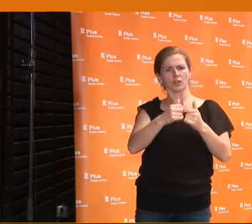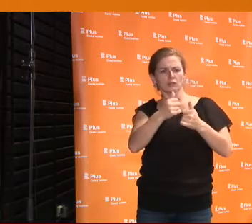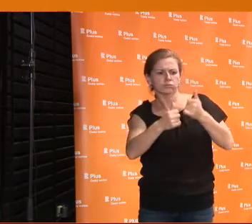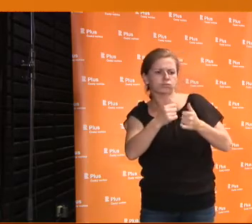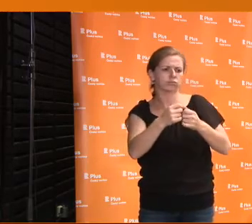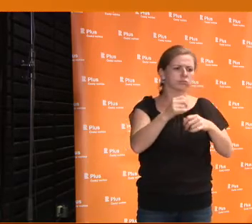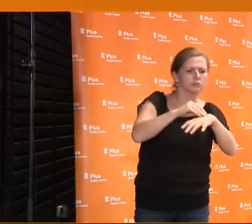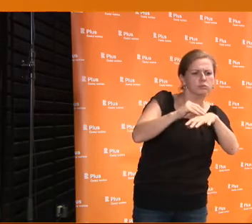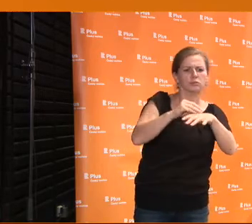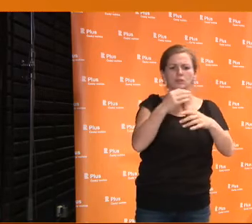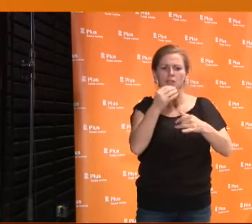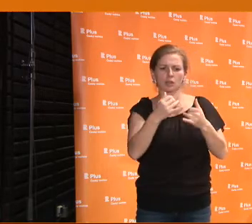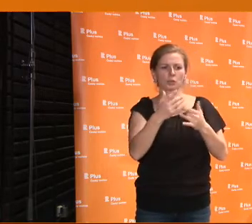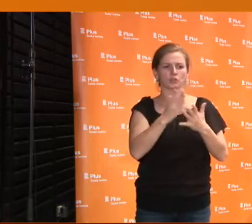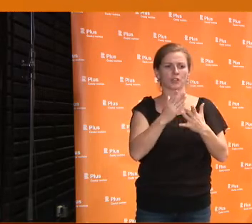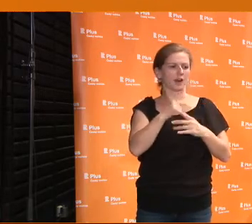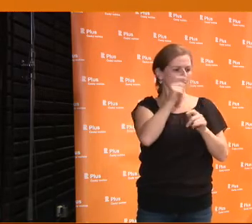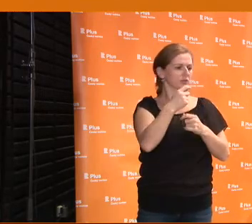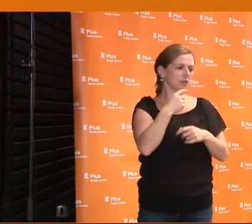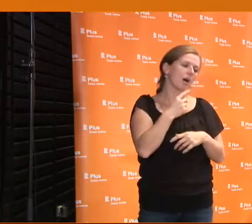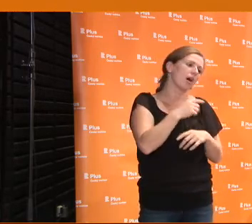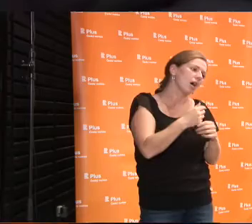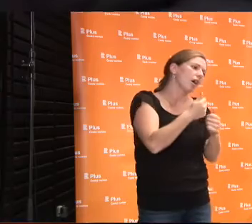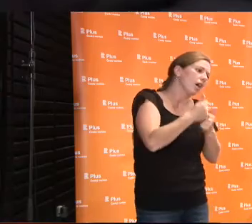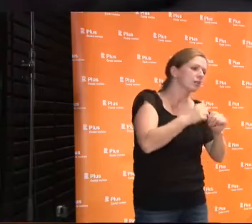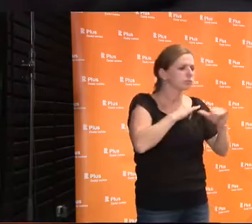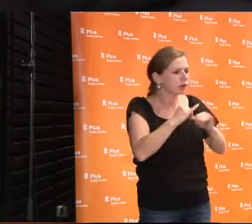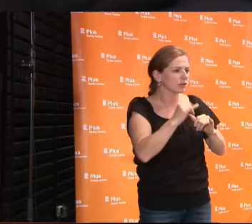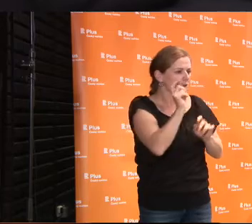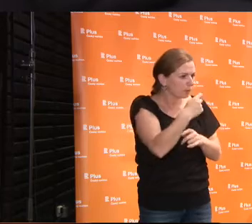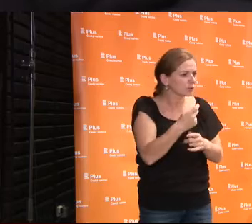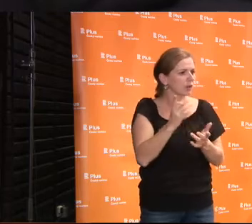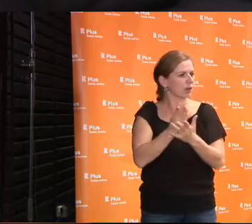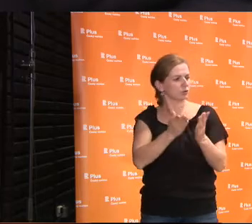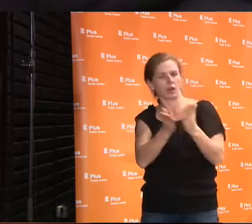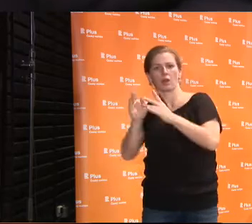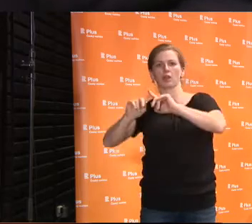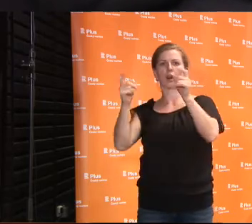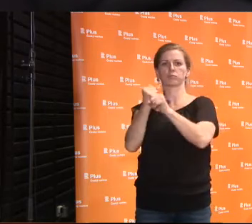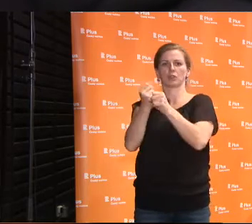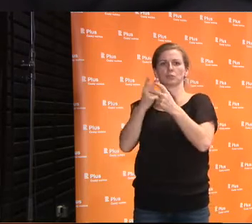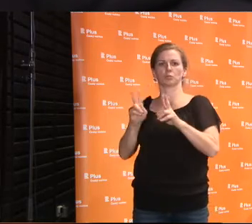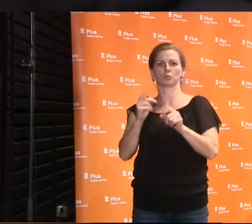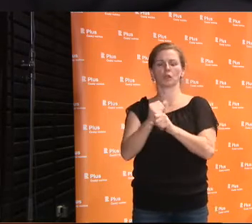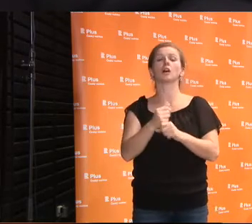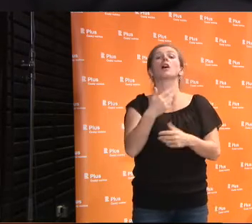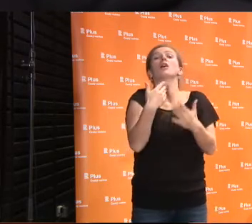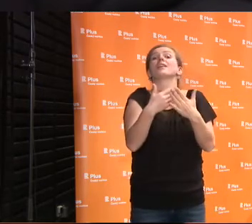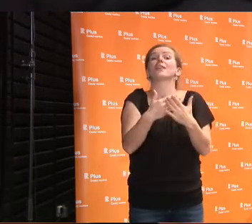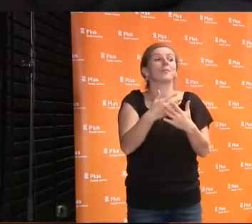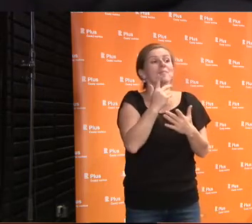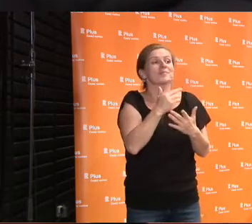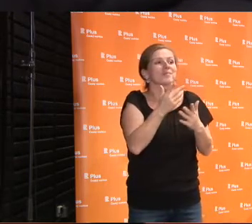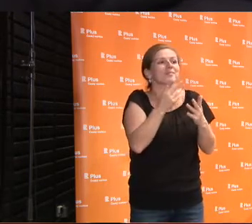tomu, že se můžeme věnovat jiným činnostem. Chápu to správně. Zkvalitnění vaší práce, nějaké přidané hodnoty od toho, že se něco stalo,